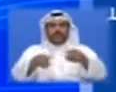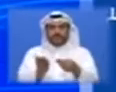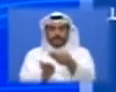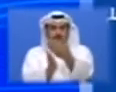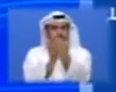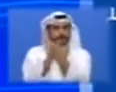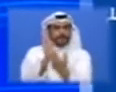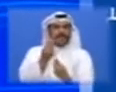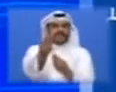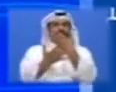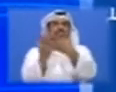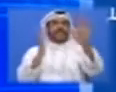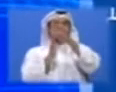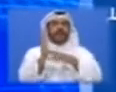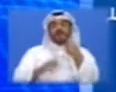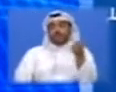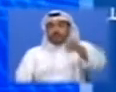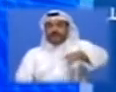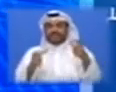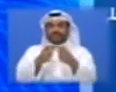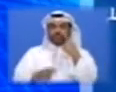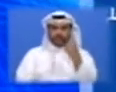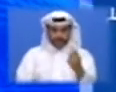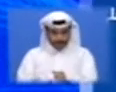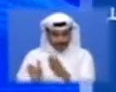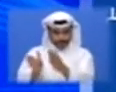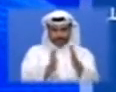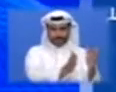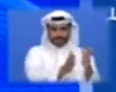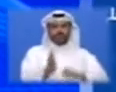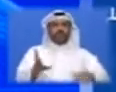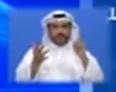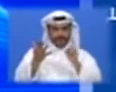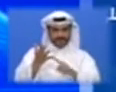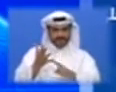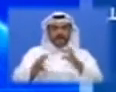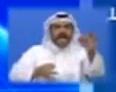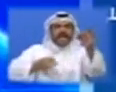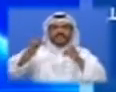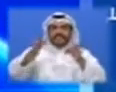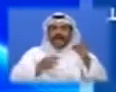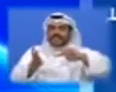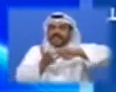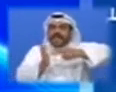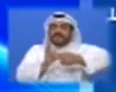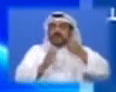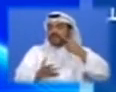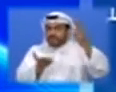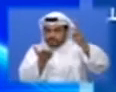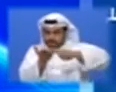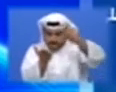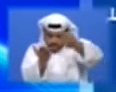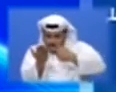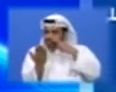المدرجه على جدول اعمال جلسه مجلس الامه كما بحث المجلس الشؤون السياسيه في ضوء التقارير المتعلقه